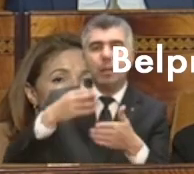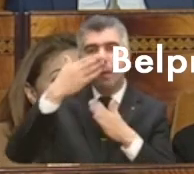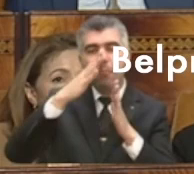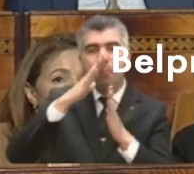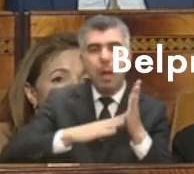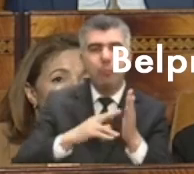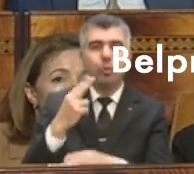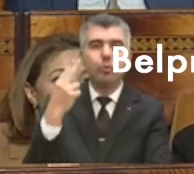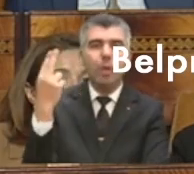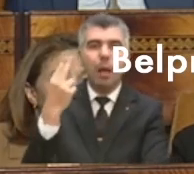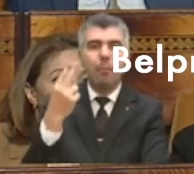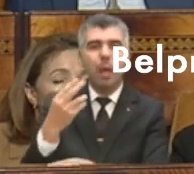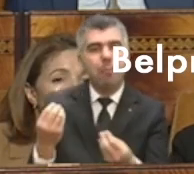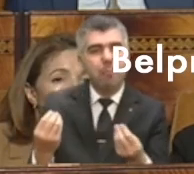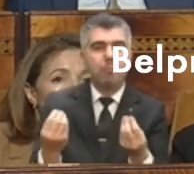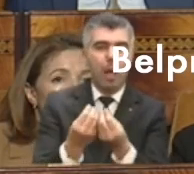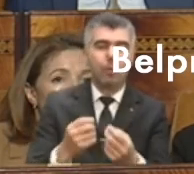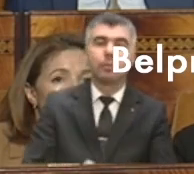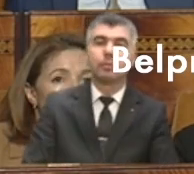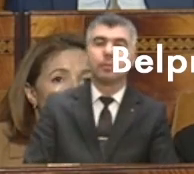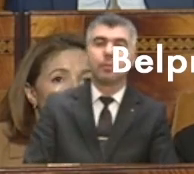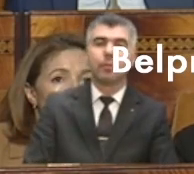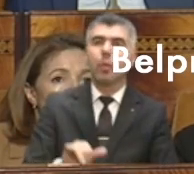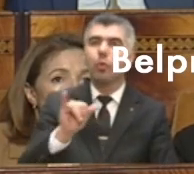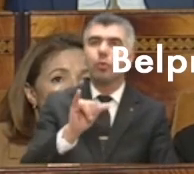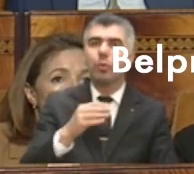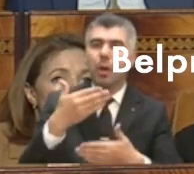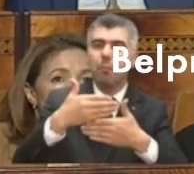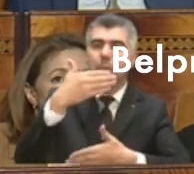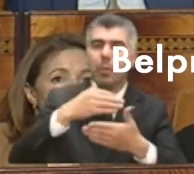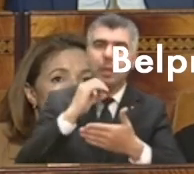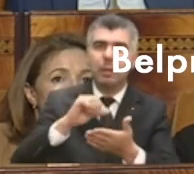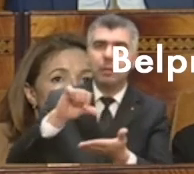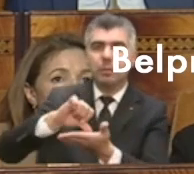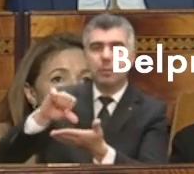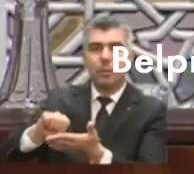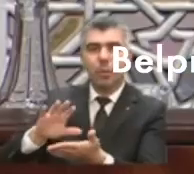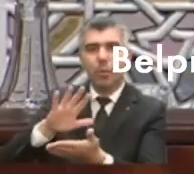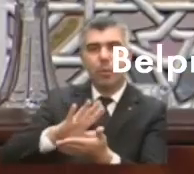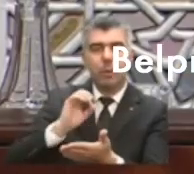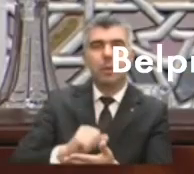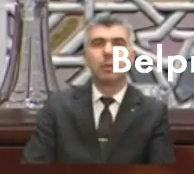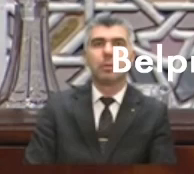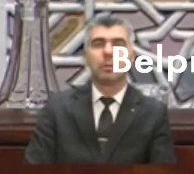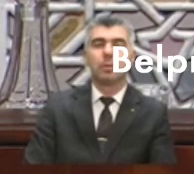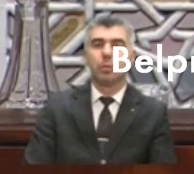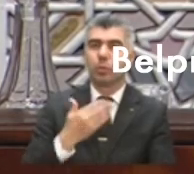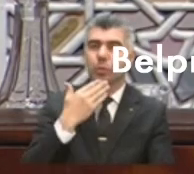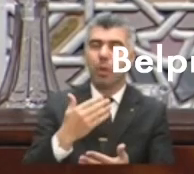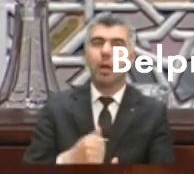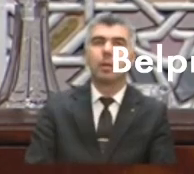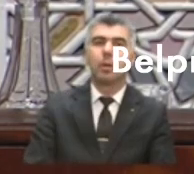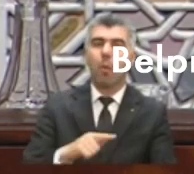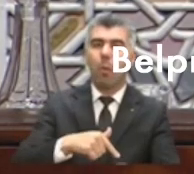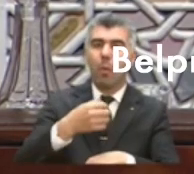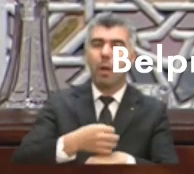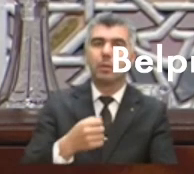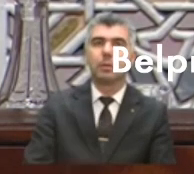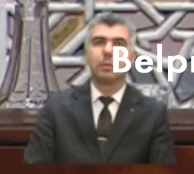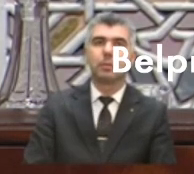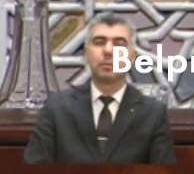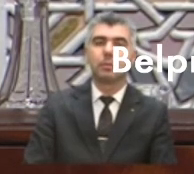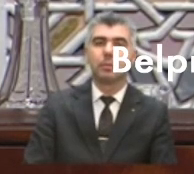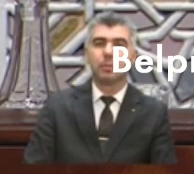بكليه الطب اللي خصها تكون معها. ماذا عن تاهيل البنيات التحتيه والتجهيزات؟ علما بان محترمه انتهى التوقيت.